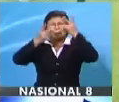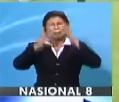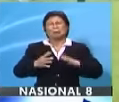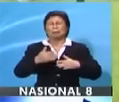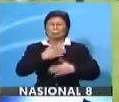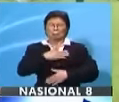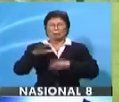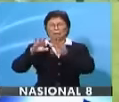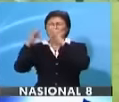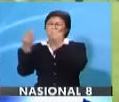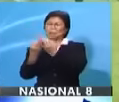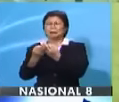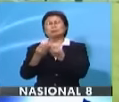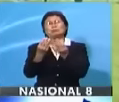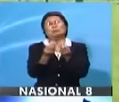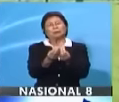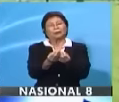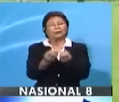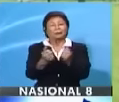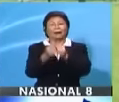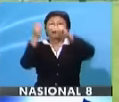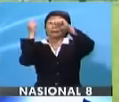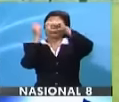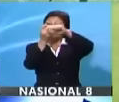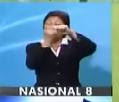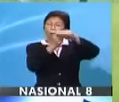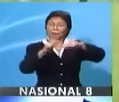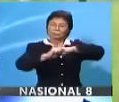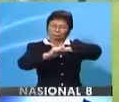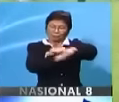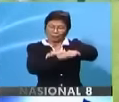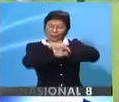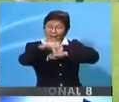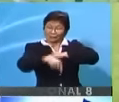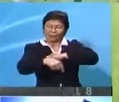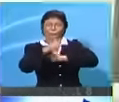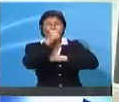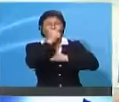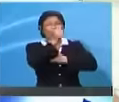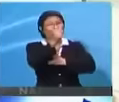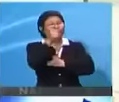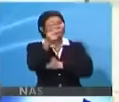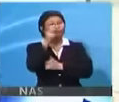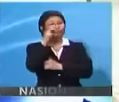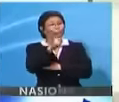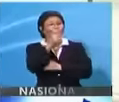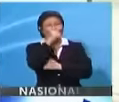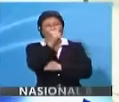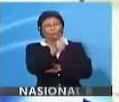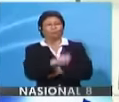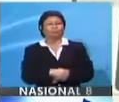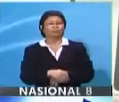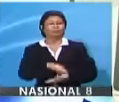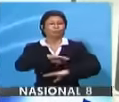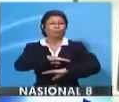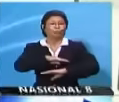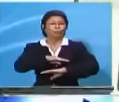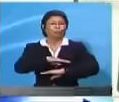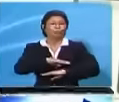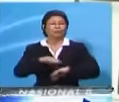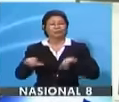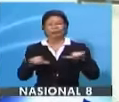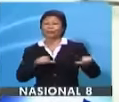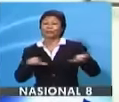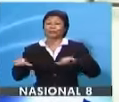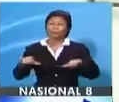kan. So dengan terbinanya taman ni, tengok amat menarik lah. Memang memuaskan lah. Secara aktiviti